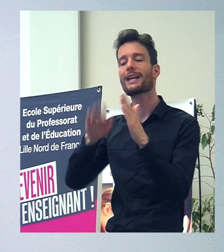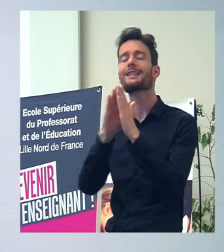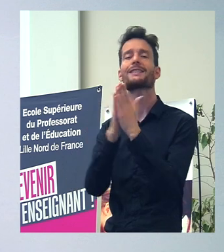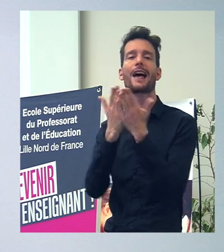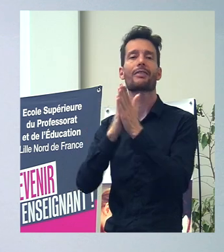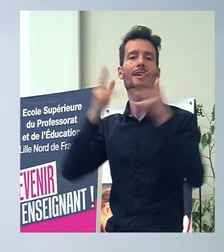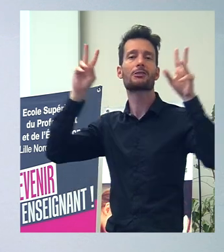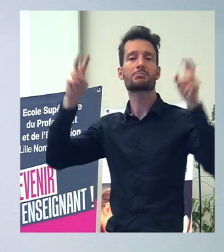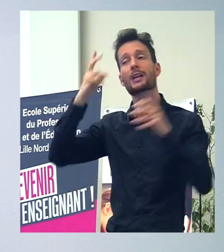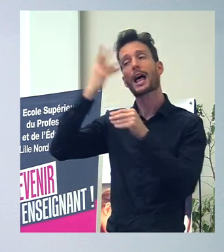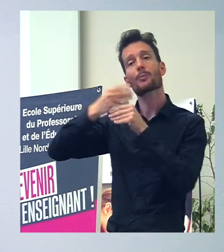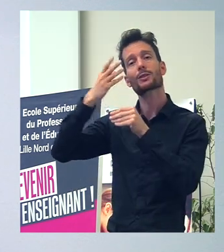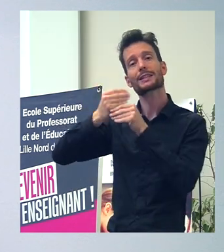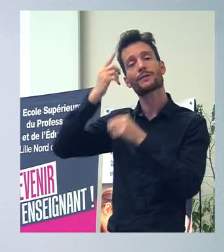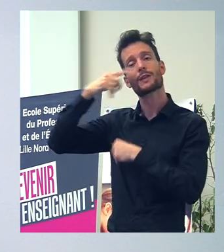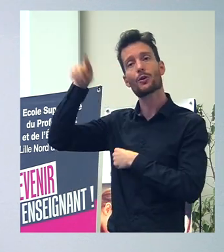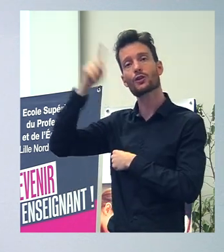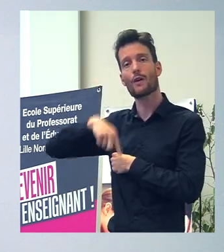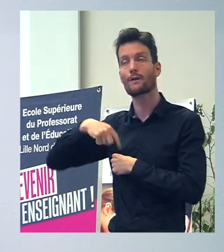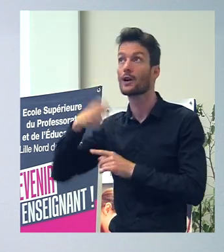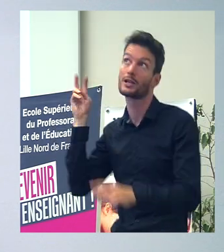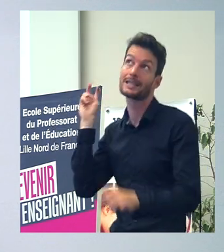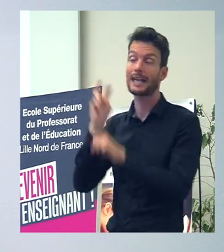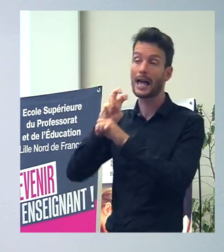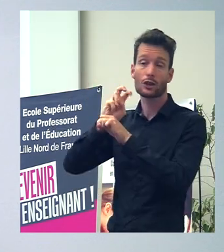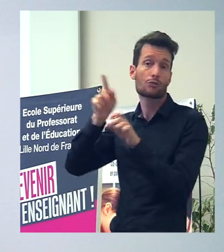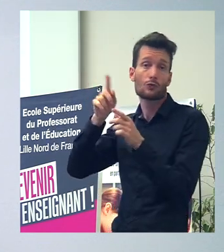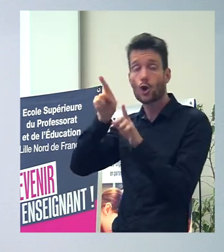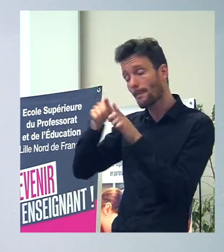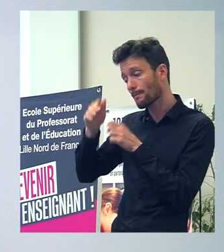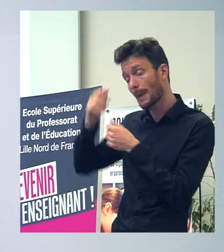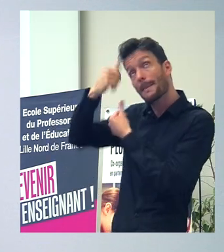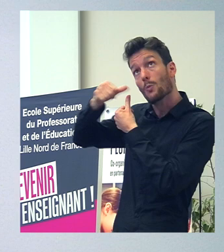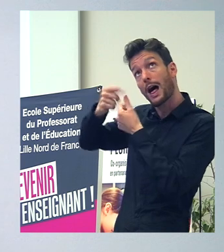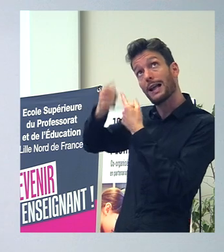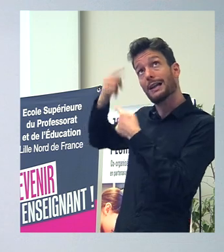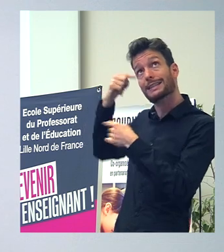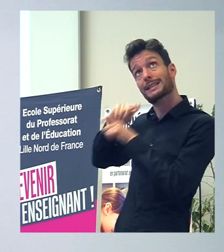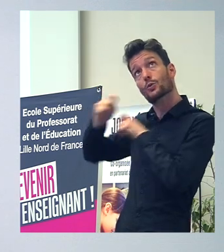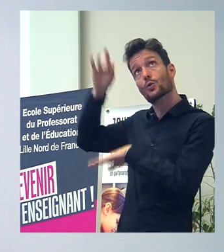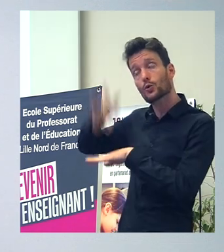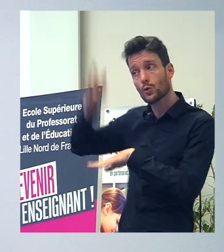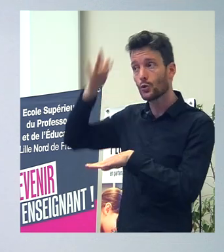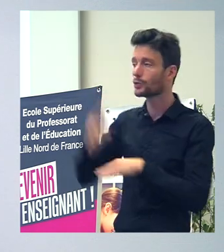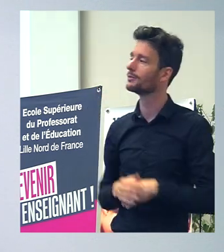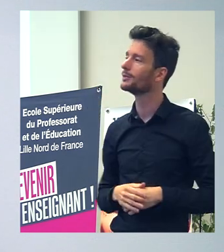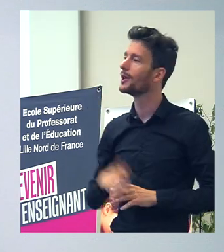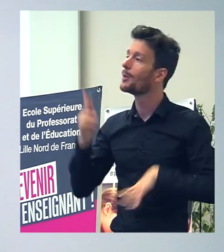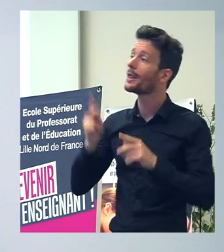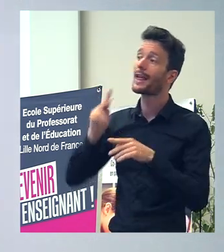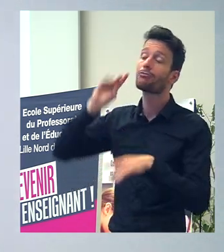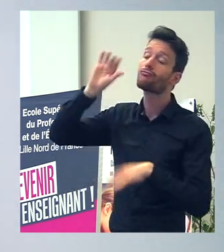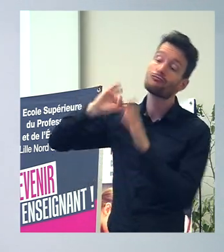va rester comme la mémoire de notre discussion, en sachant que demain, peut-être, on va produire une